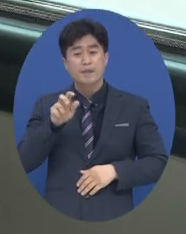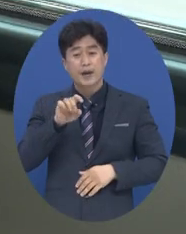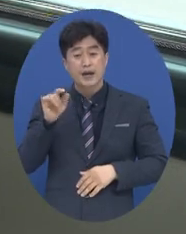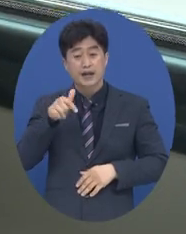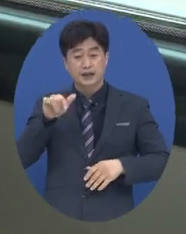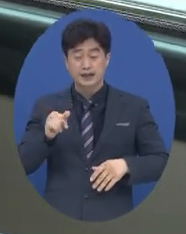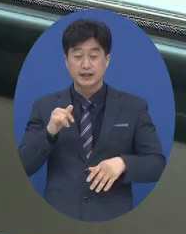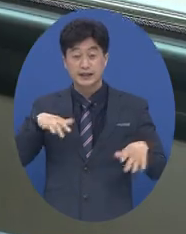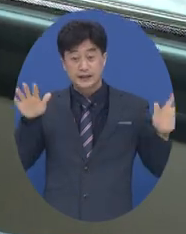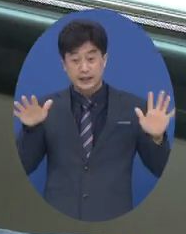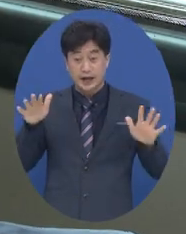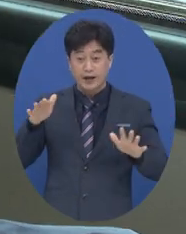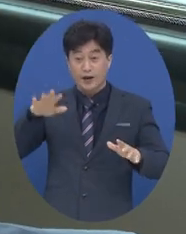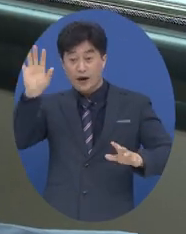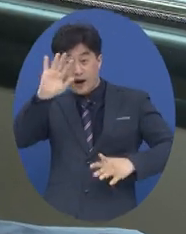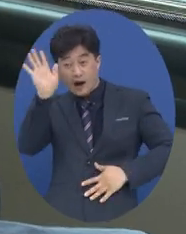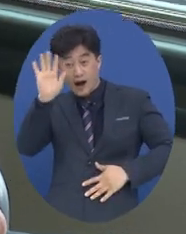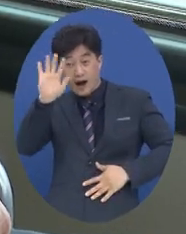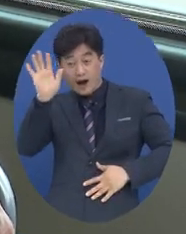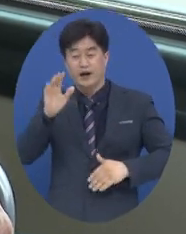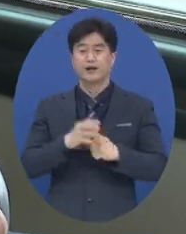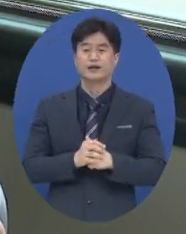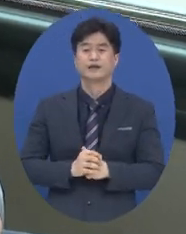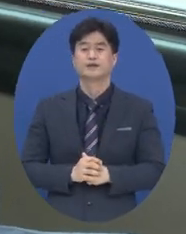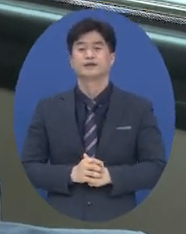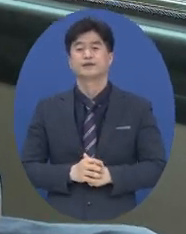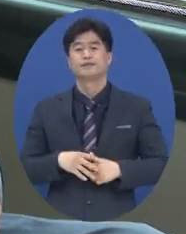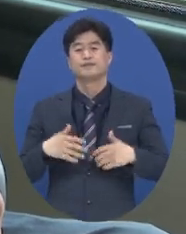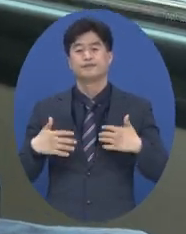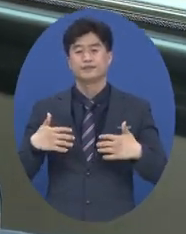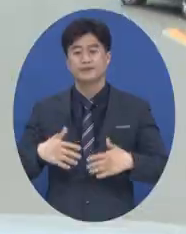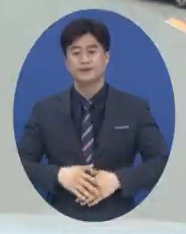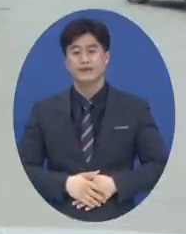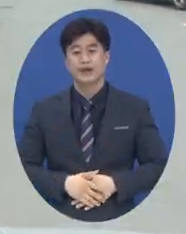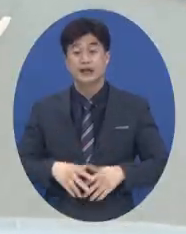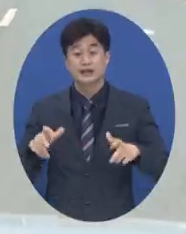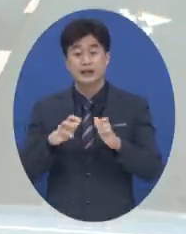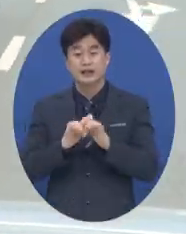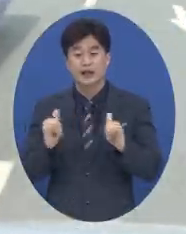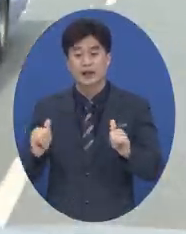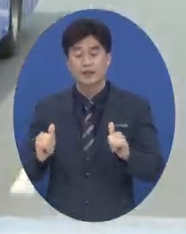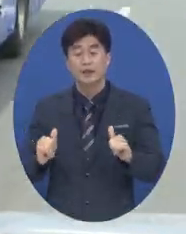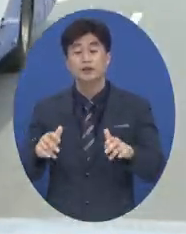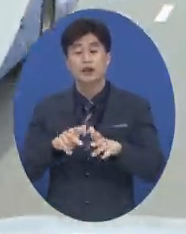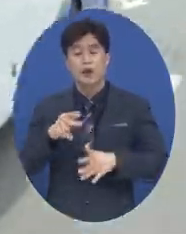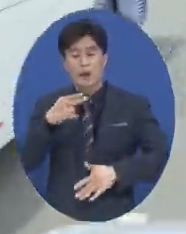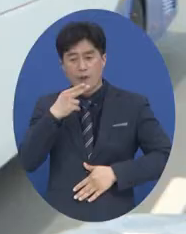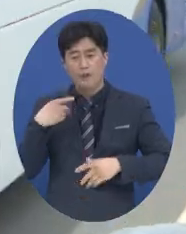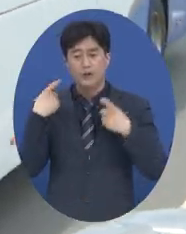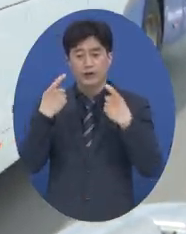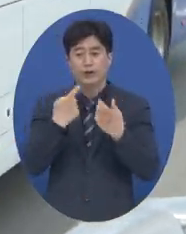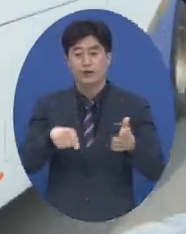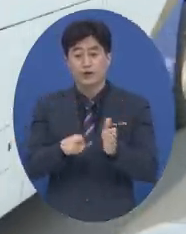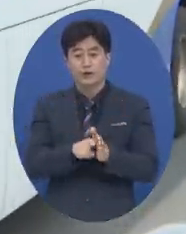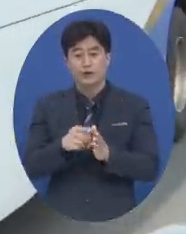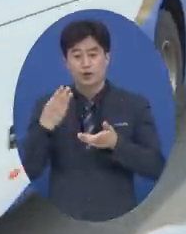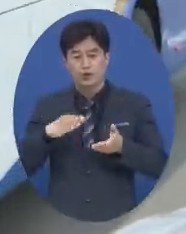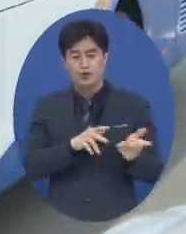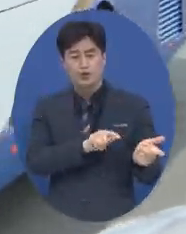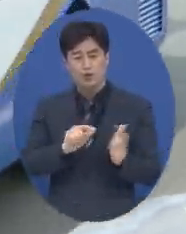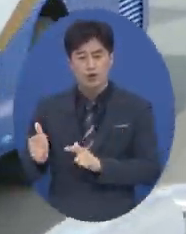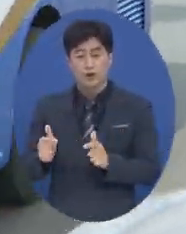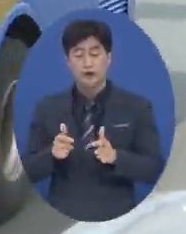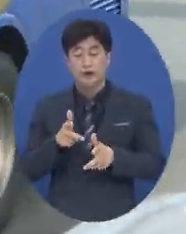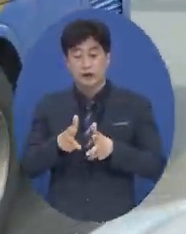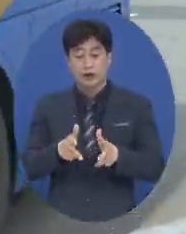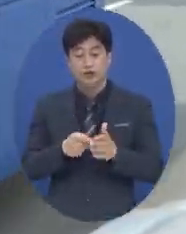갈매기와 배에게 손인사도 건네며 즐거운 한때를 보냅니다. 장애인들의 무장애 관광을 위해 경기도는 여러